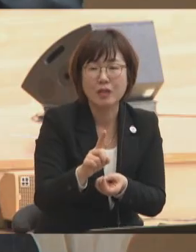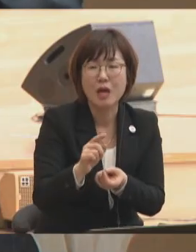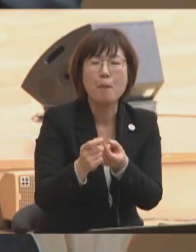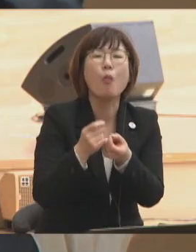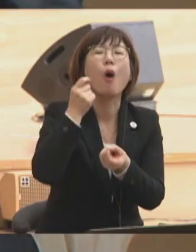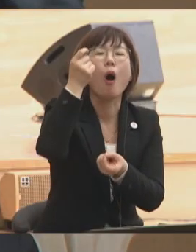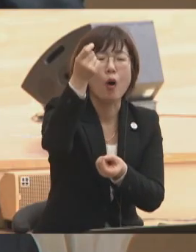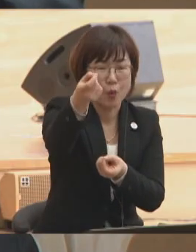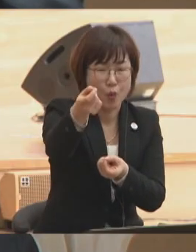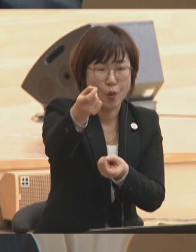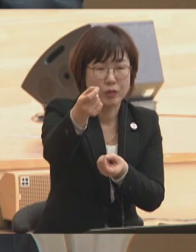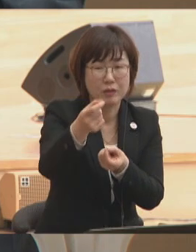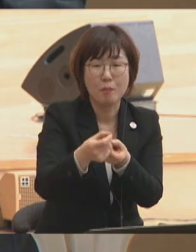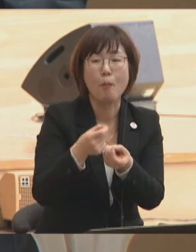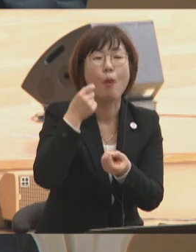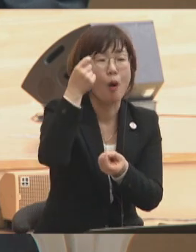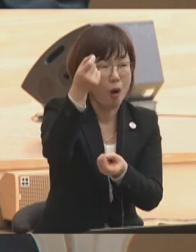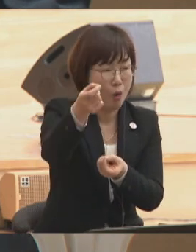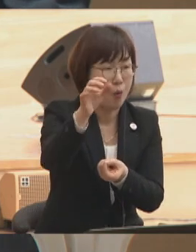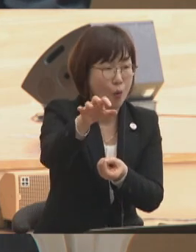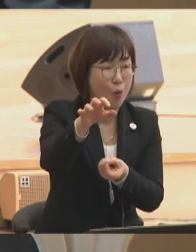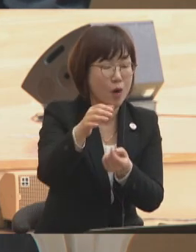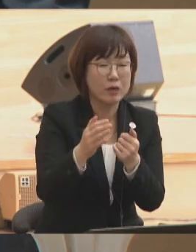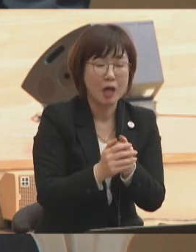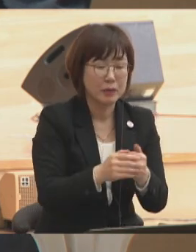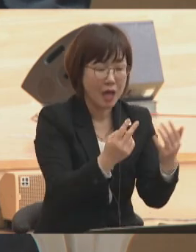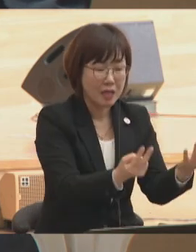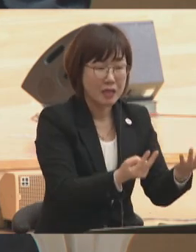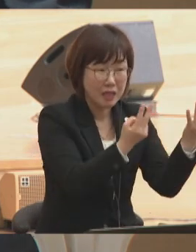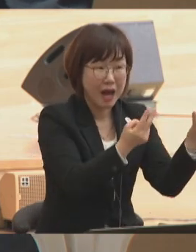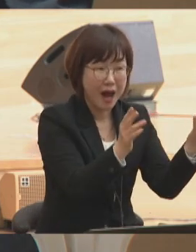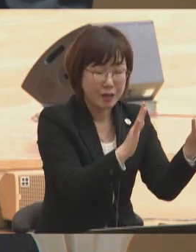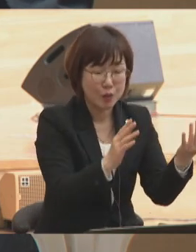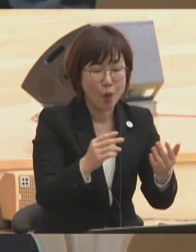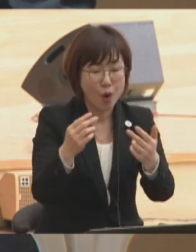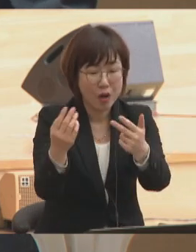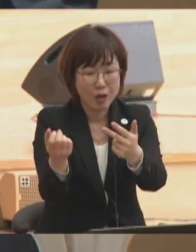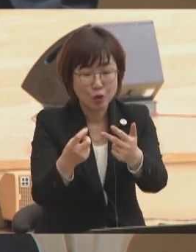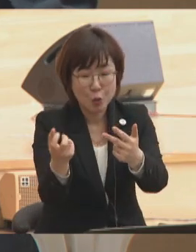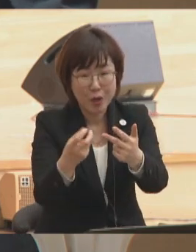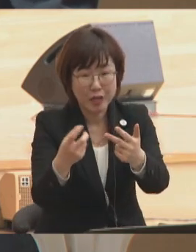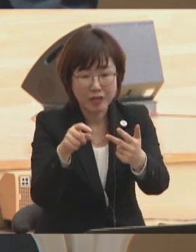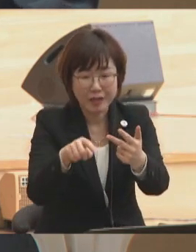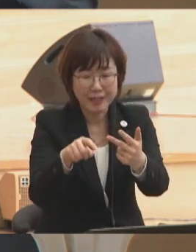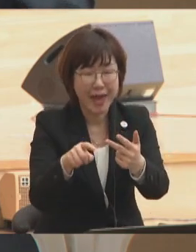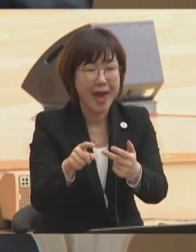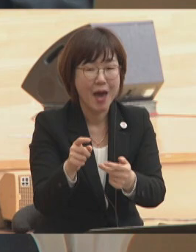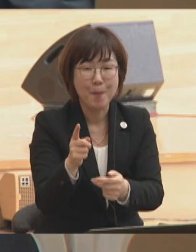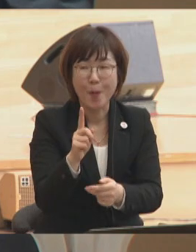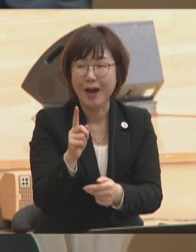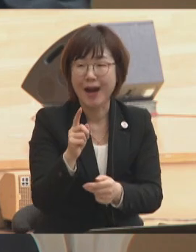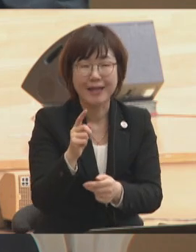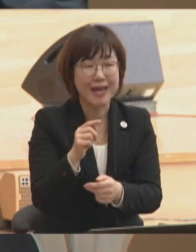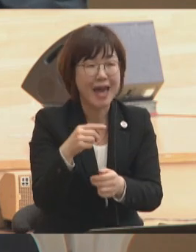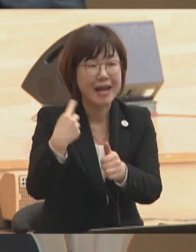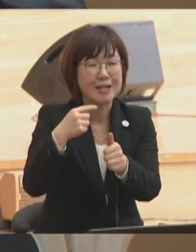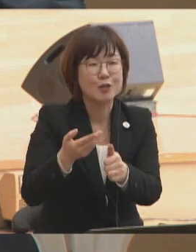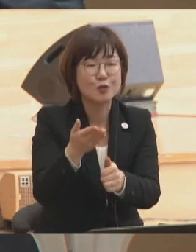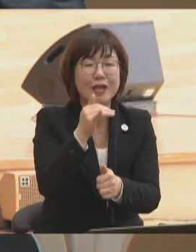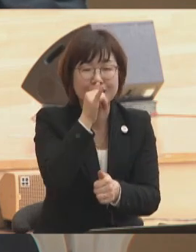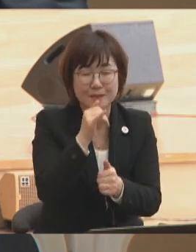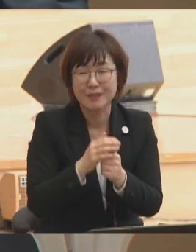성경에도 보면 이거는요, 오병이어 기사가 아니고 칠병 두 마리 기사에 요게 힌트가 나와요. 읽어보십시다. 같이